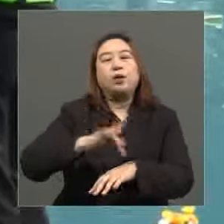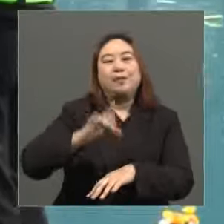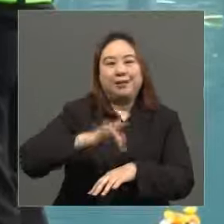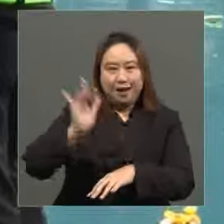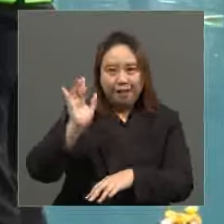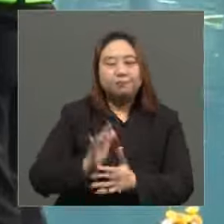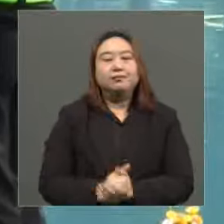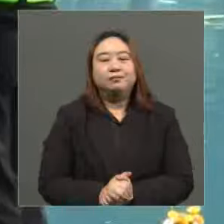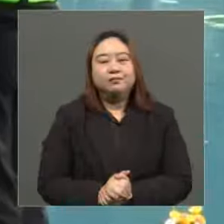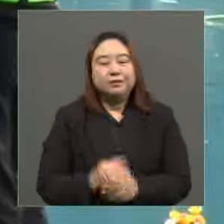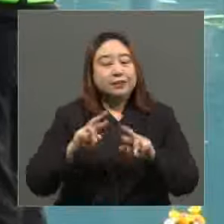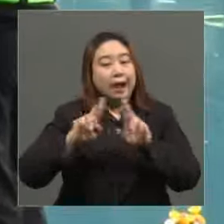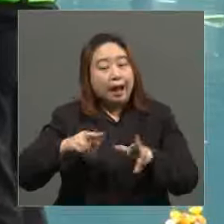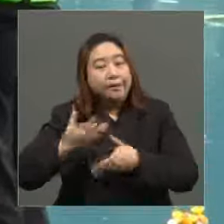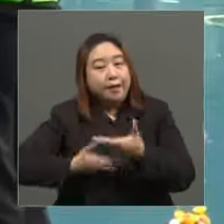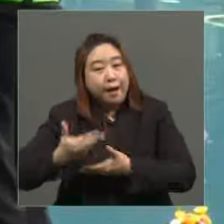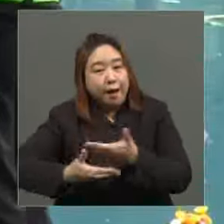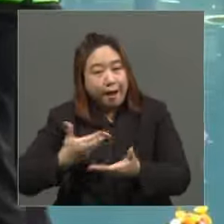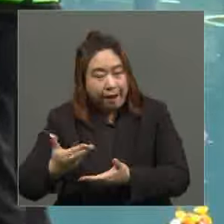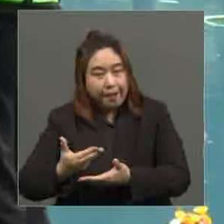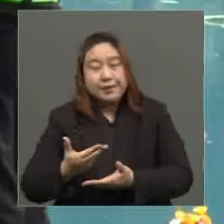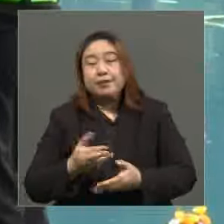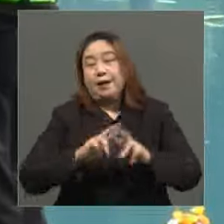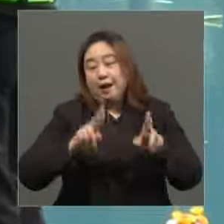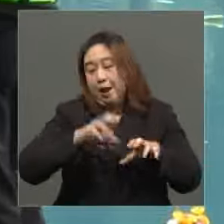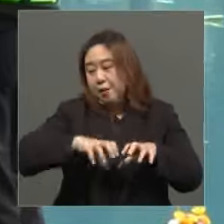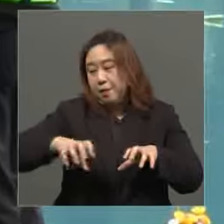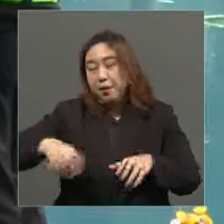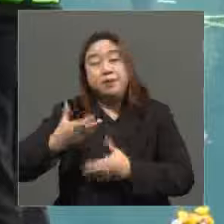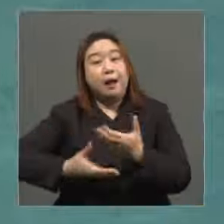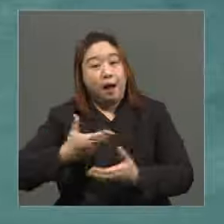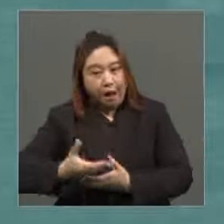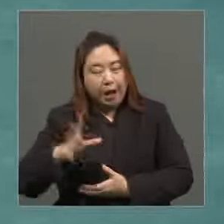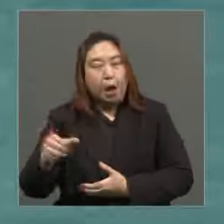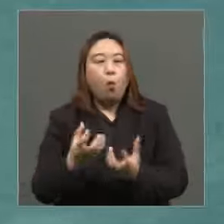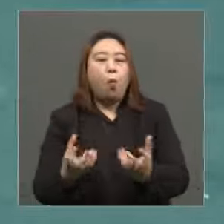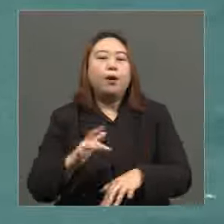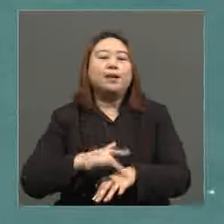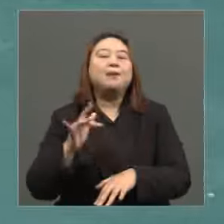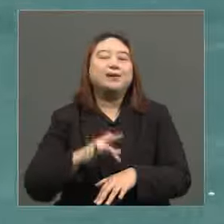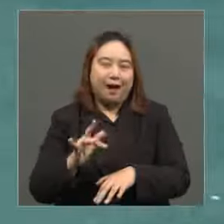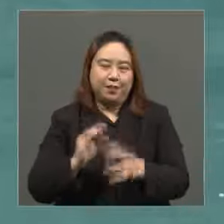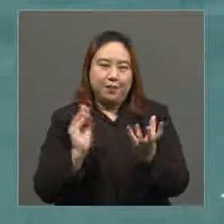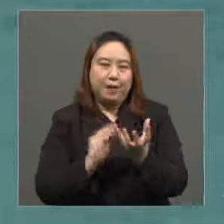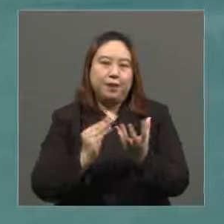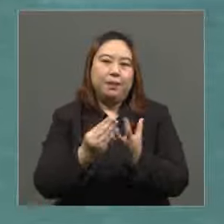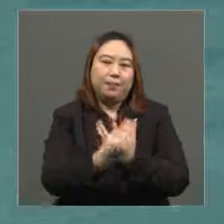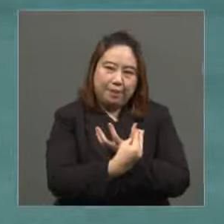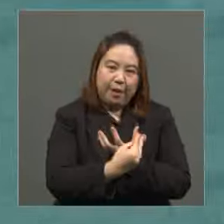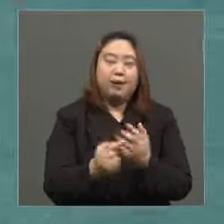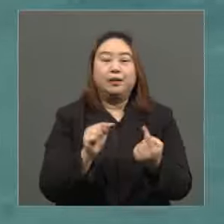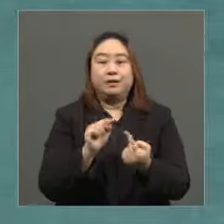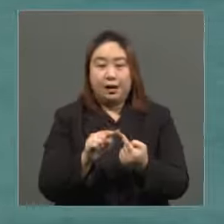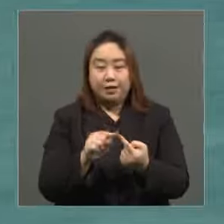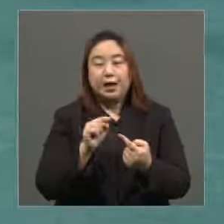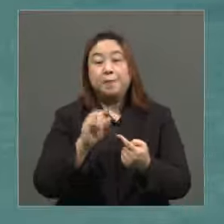าติซึ่งผู้ประกอบการที่มาออกร้านจำหน่ายกระทงก็จะใช้วัสดุธรรมชาติในการผลิตกระทงทั้งกระทงที่